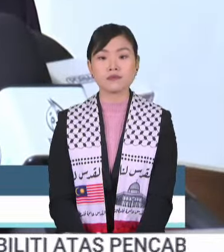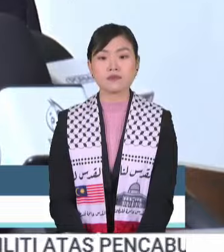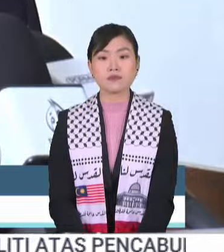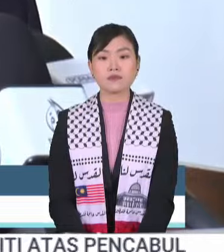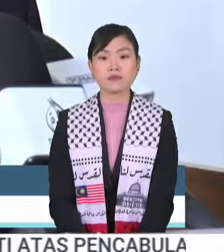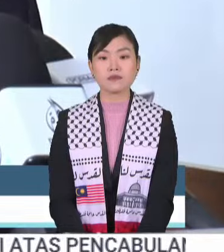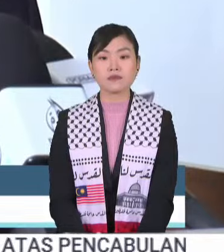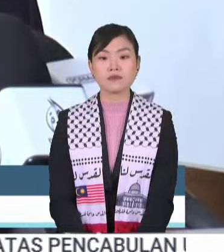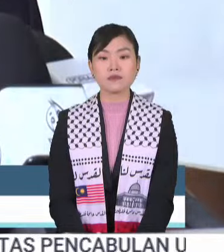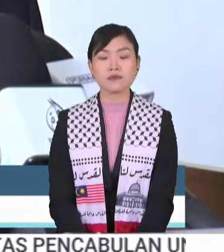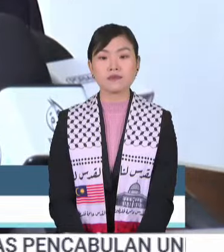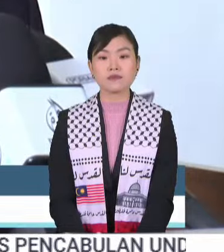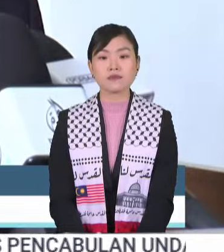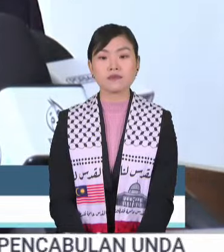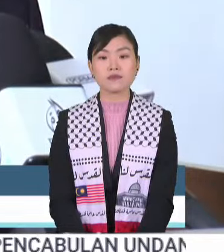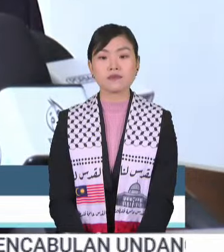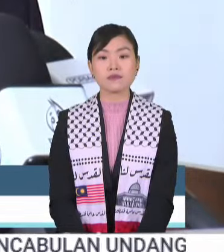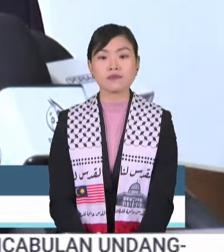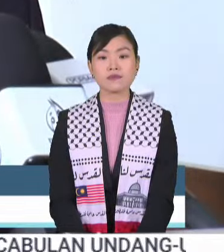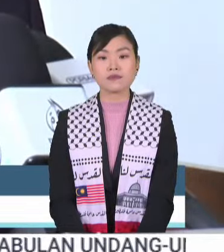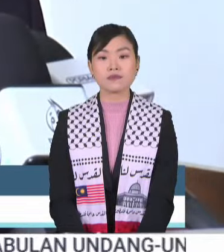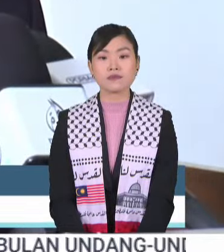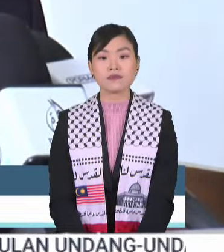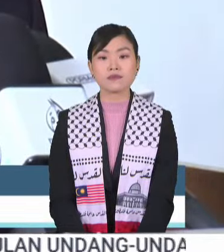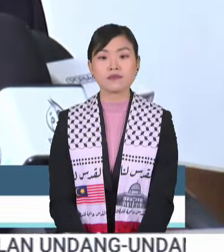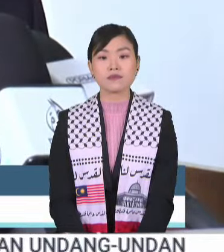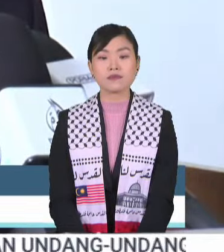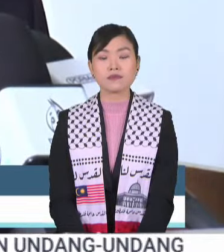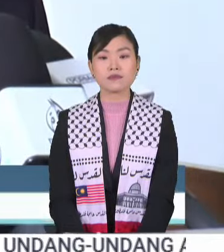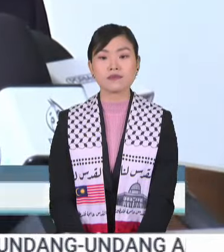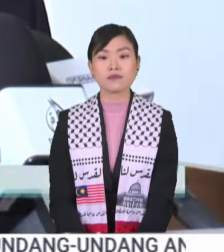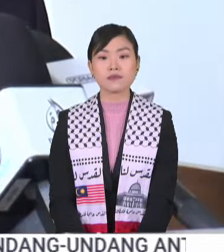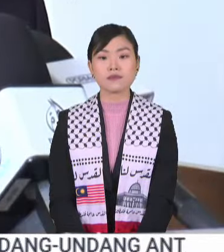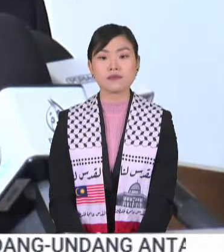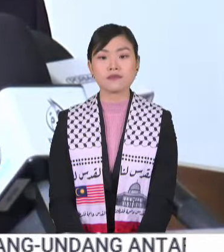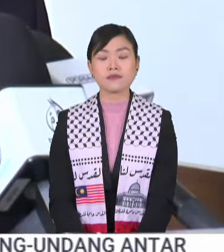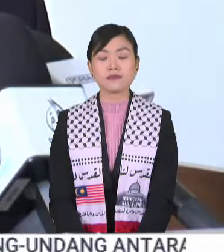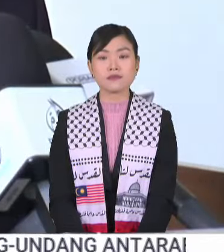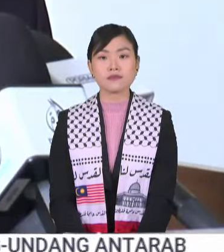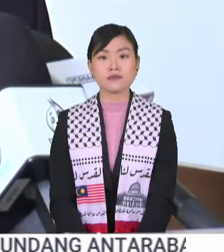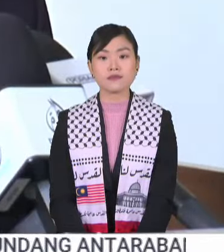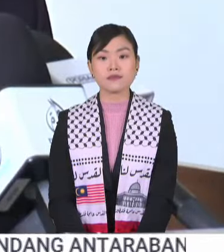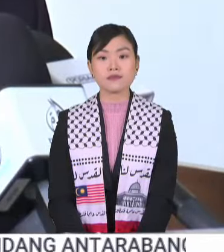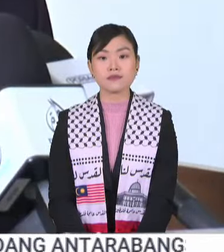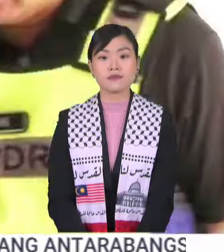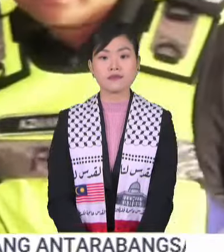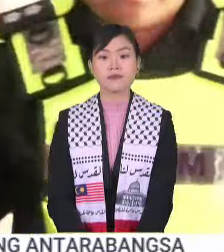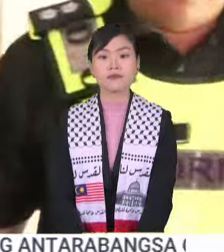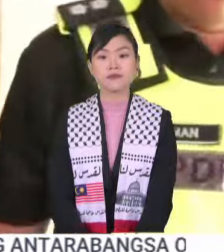pdrm Johor khususnya polis batu